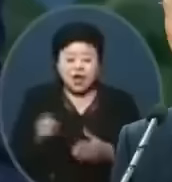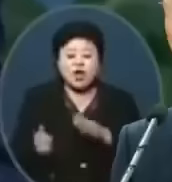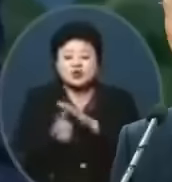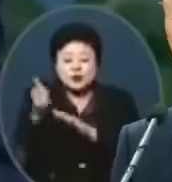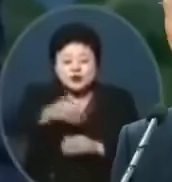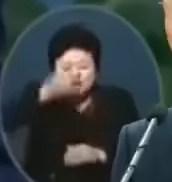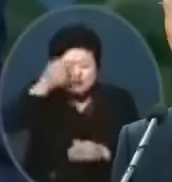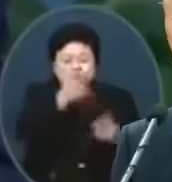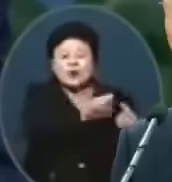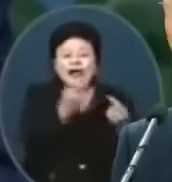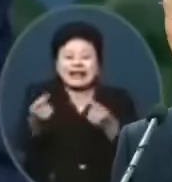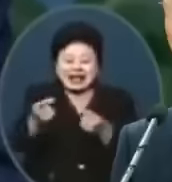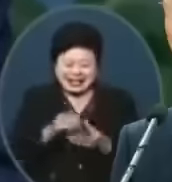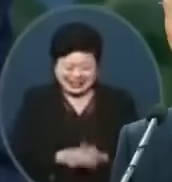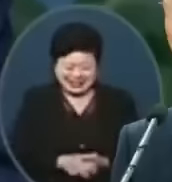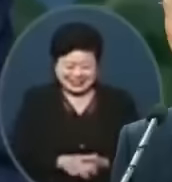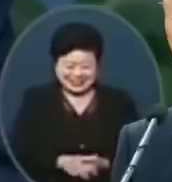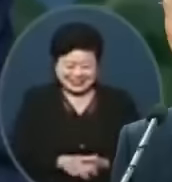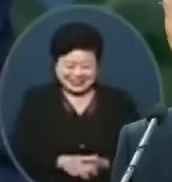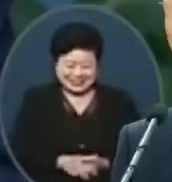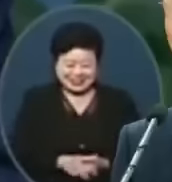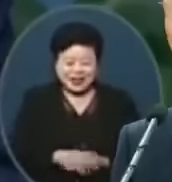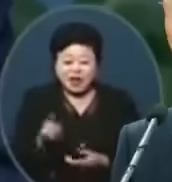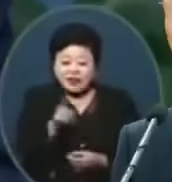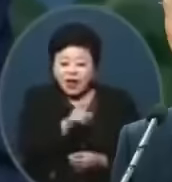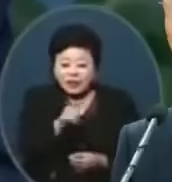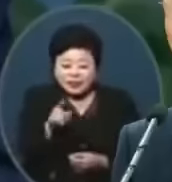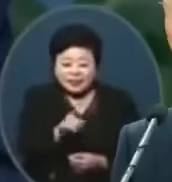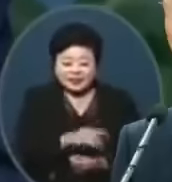소원이 꿈인 것입니다. 어떠한